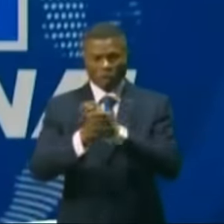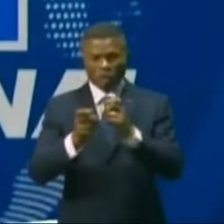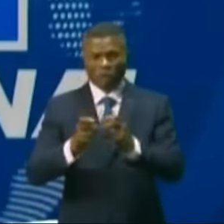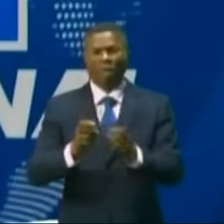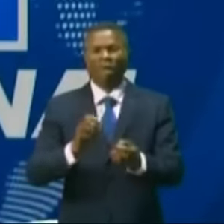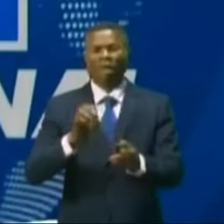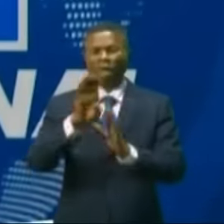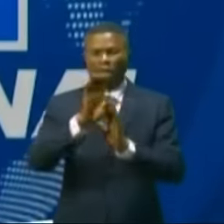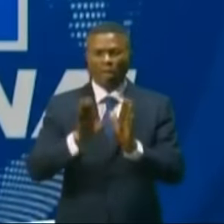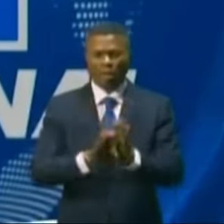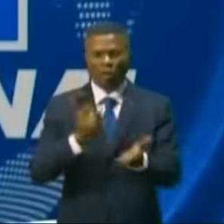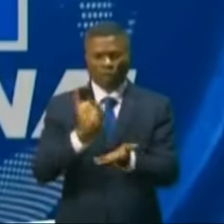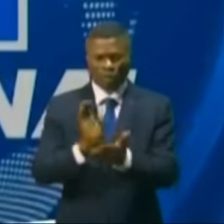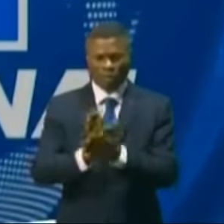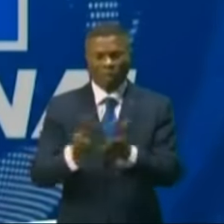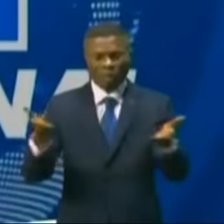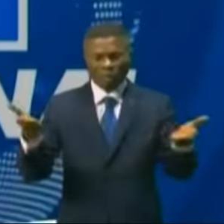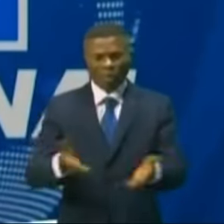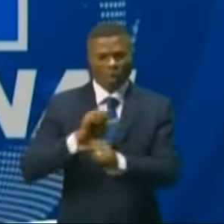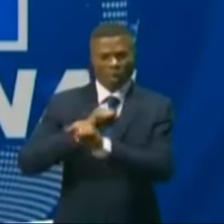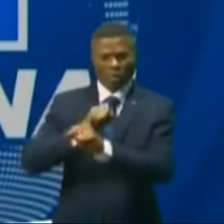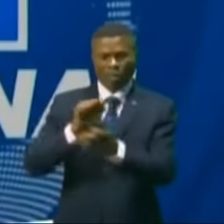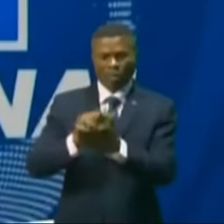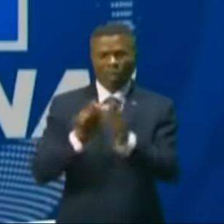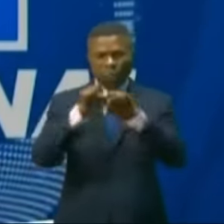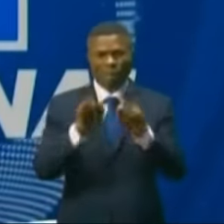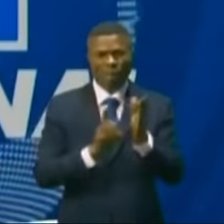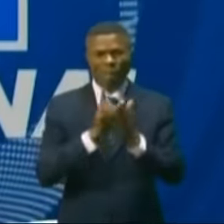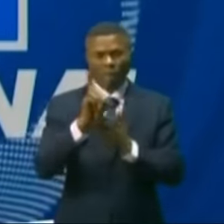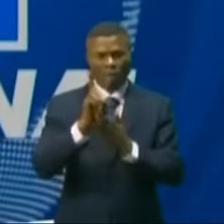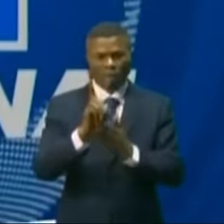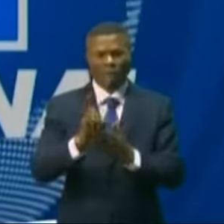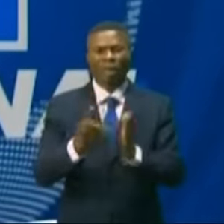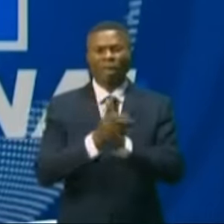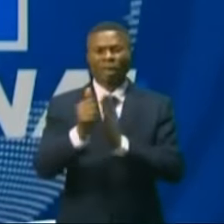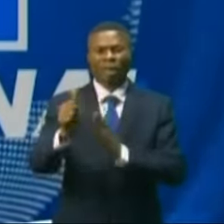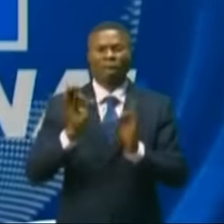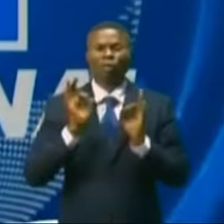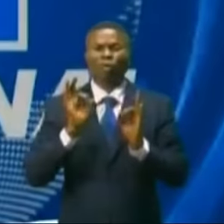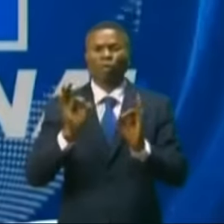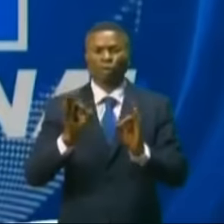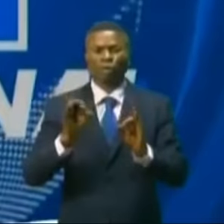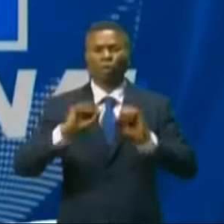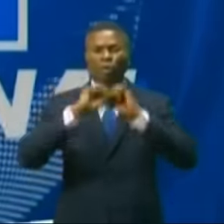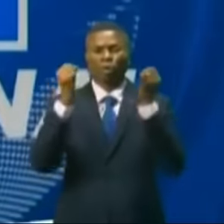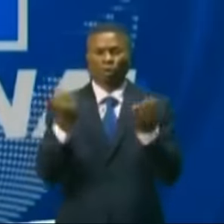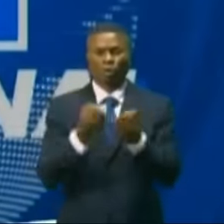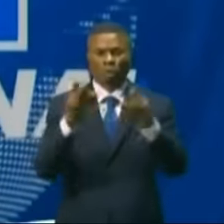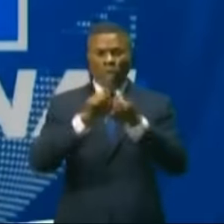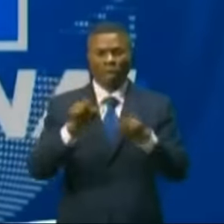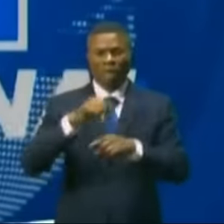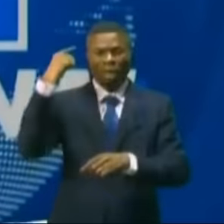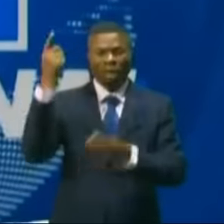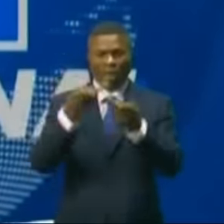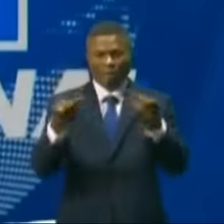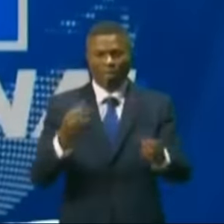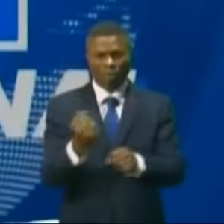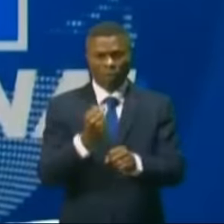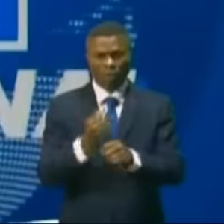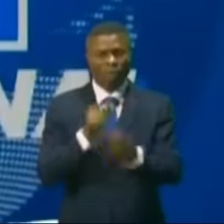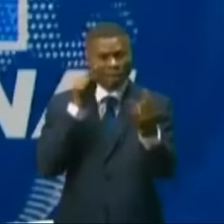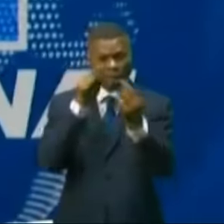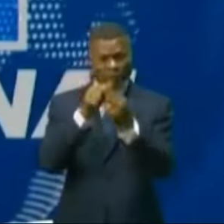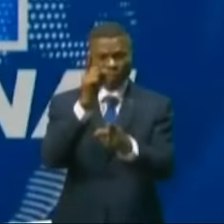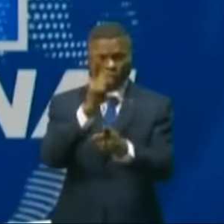l'amélioration des certifications existantes et le développement des nouvelles qualifications de la société et du monde du travail est